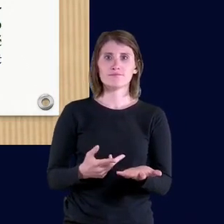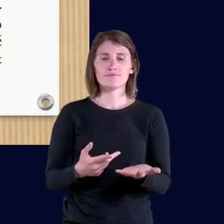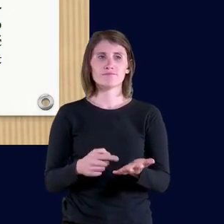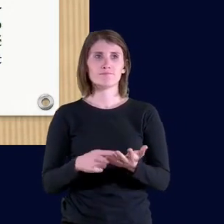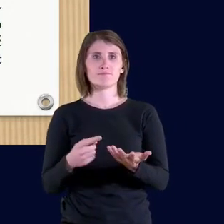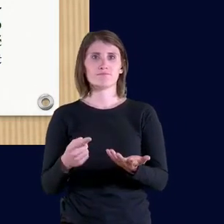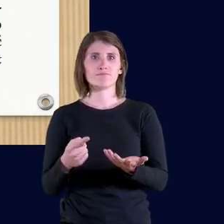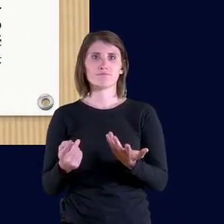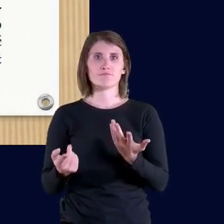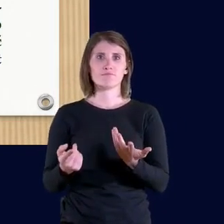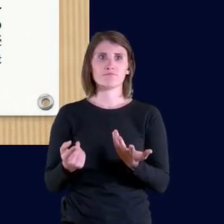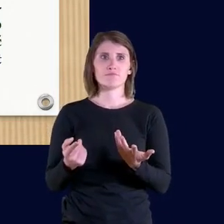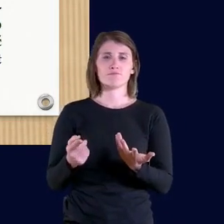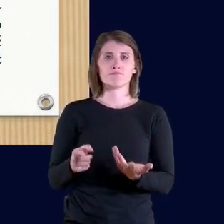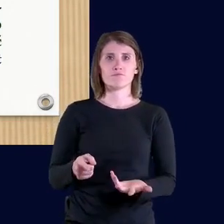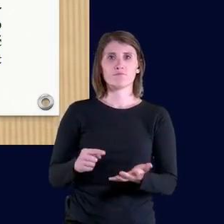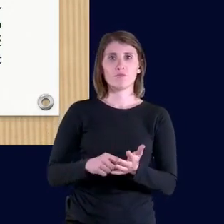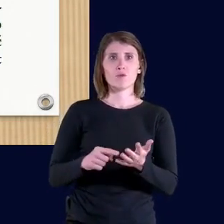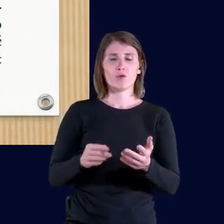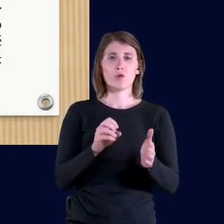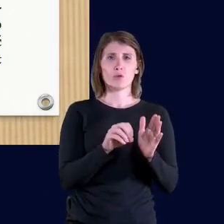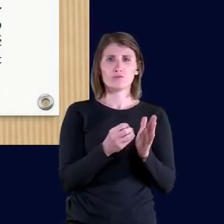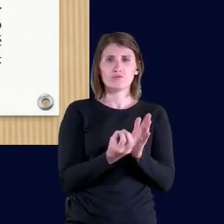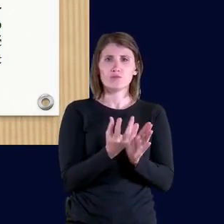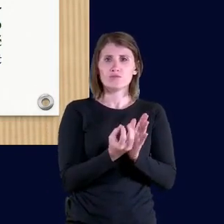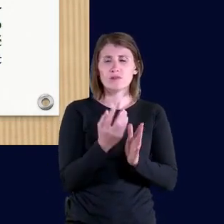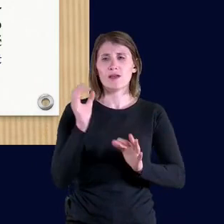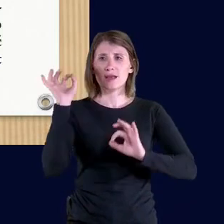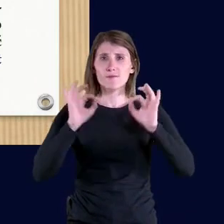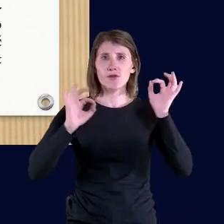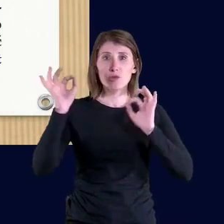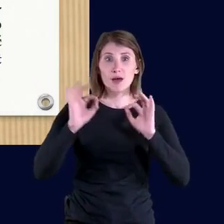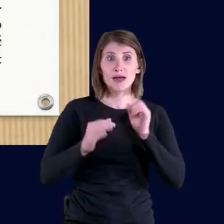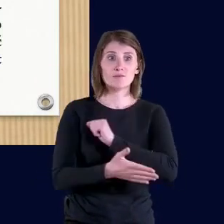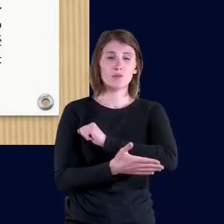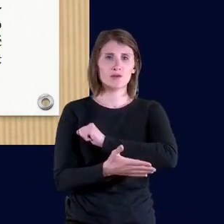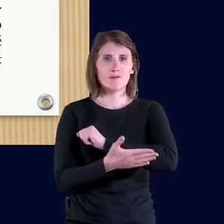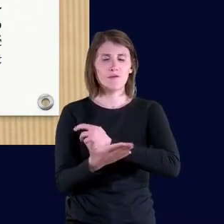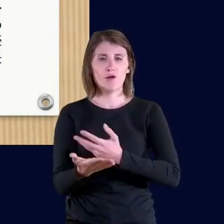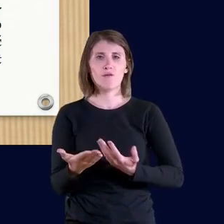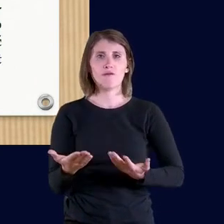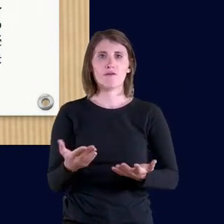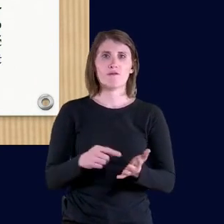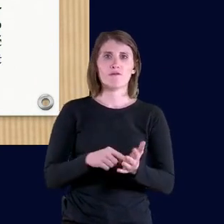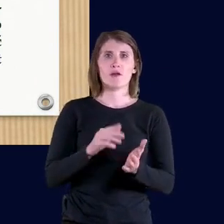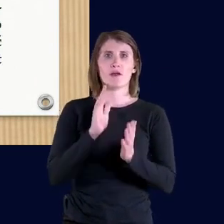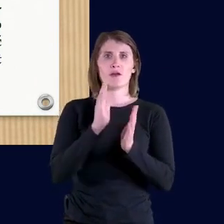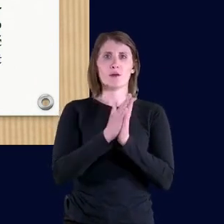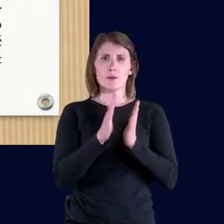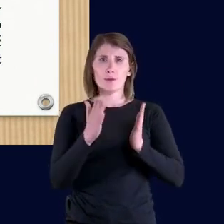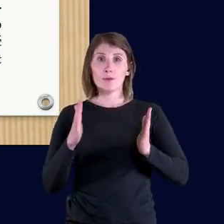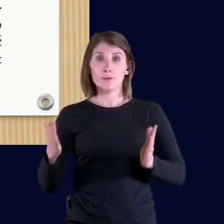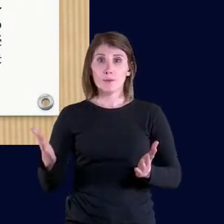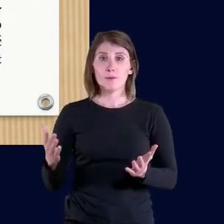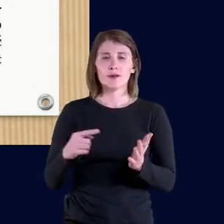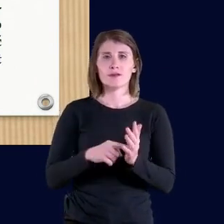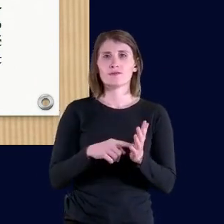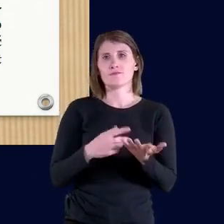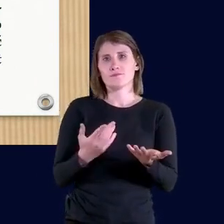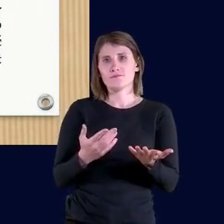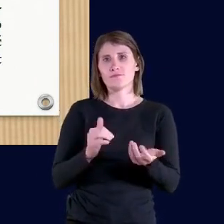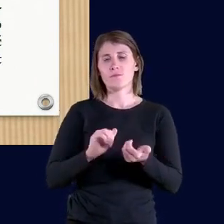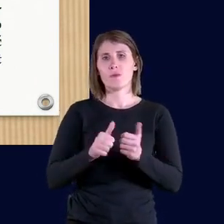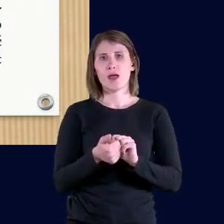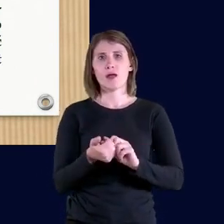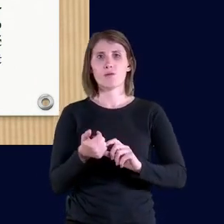prezentuje przede wszystkim różnego rodzaju źródła informacji czy to źródła podstawowe jakieś katalogi czy też źródła